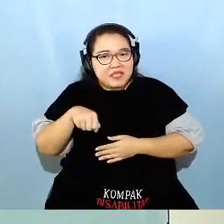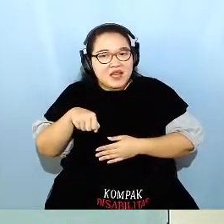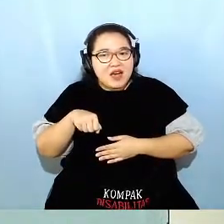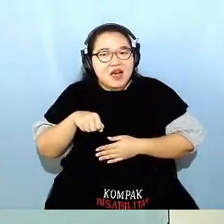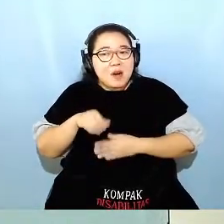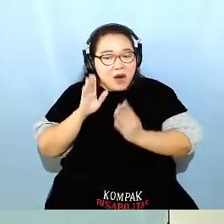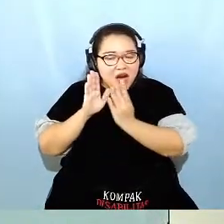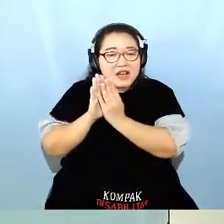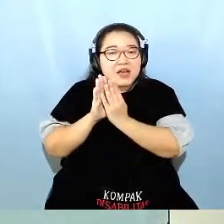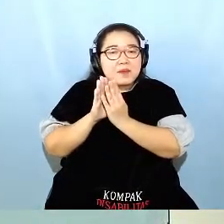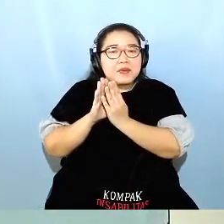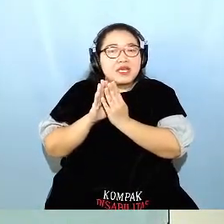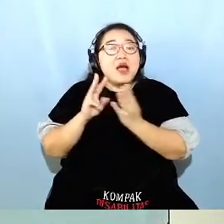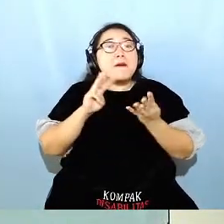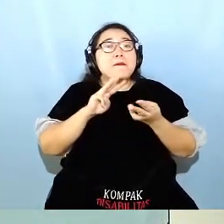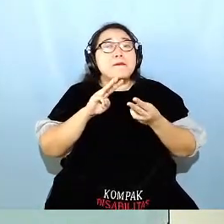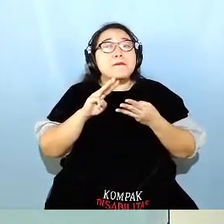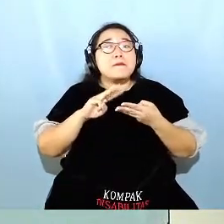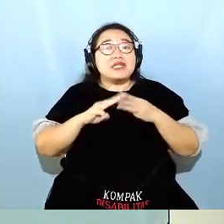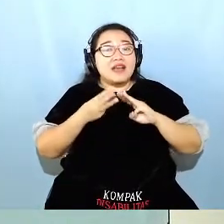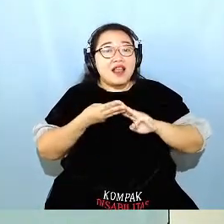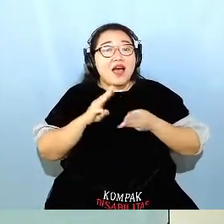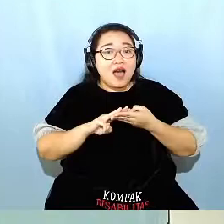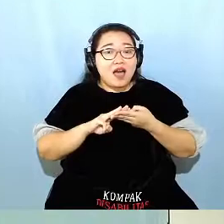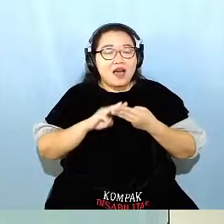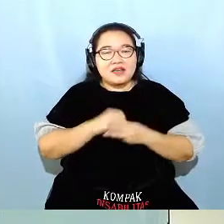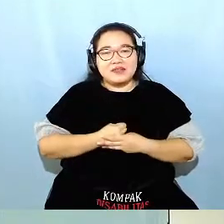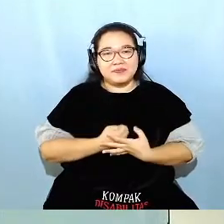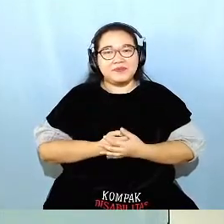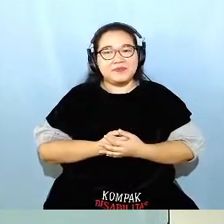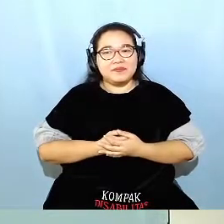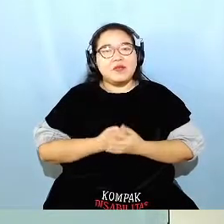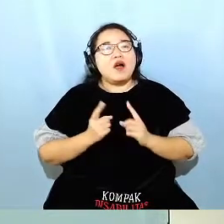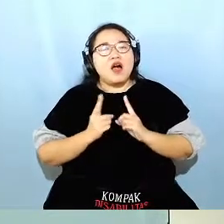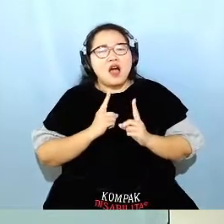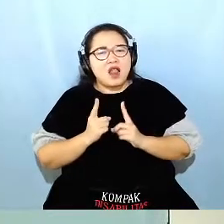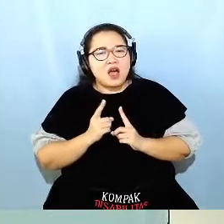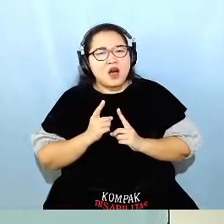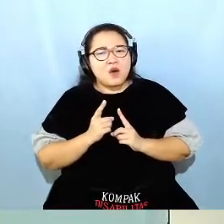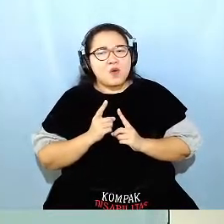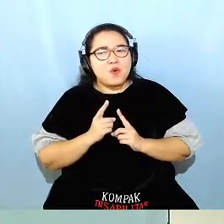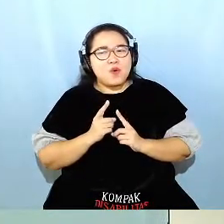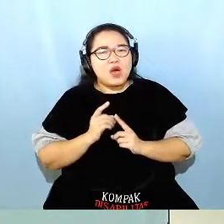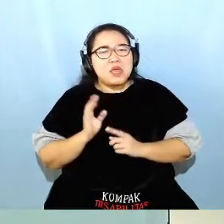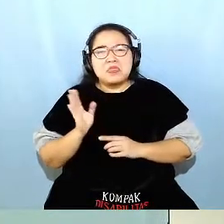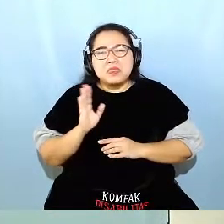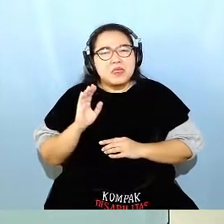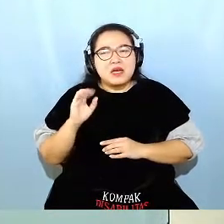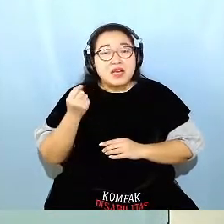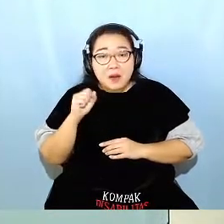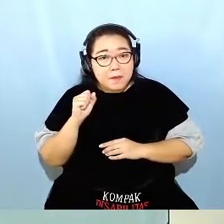ketika cinta itu tidak ada, maka tidak ada pertumbuhan, tidak ada kehidupan.